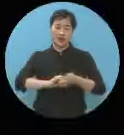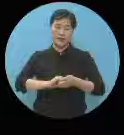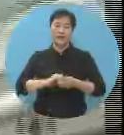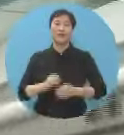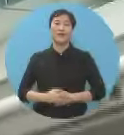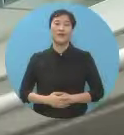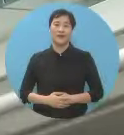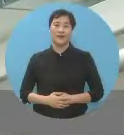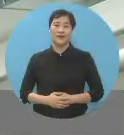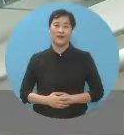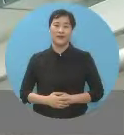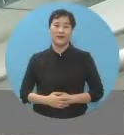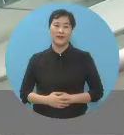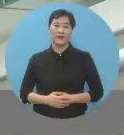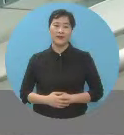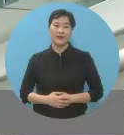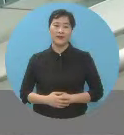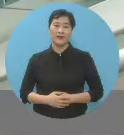제한했습니다.